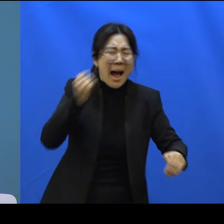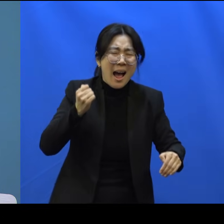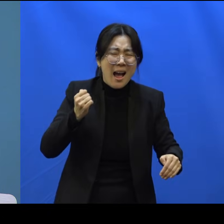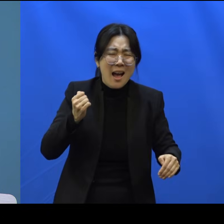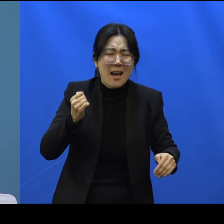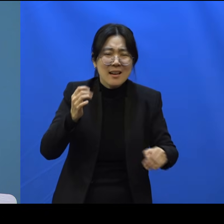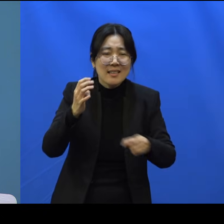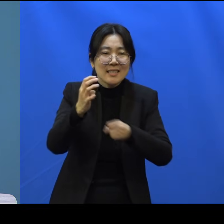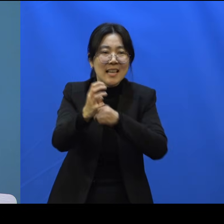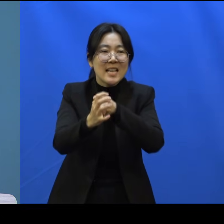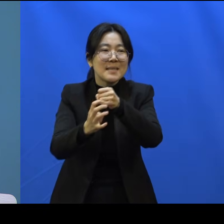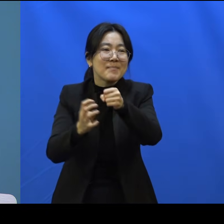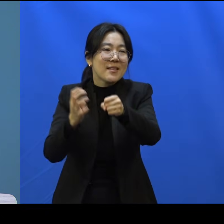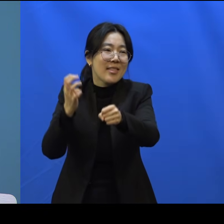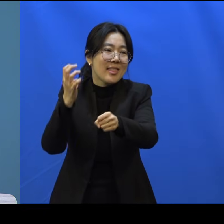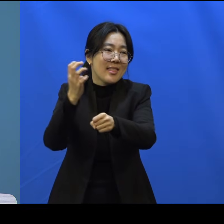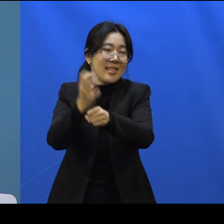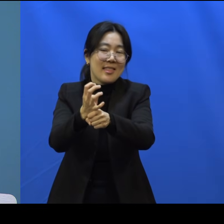요거 배우려고 40년이 걸렸어요.